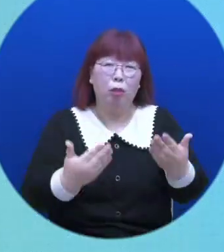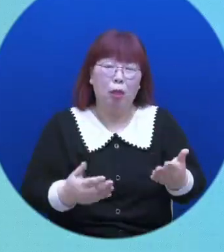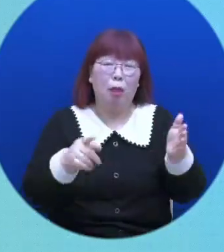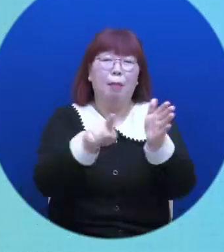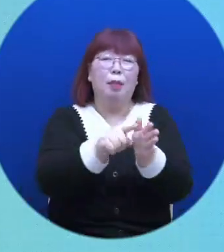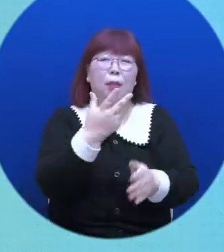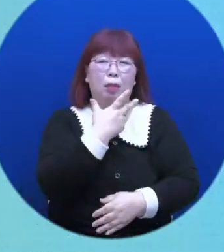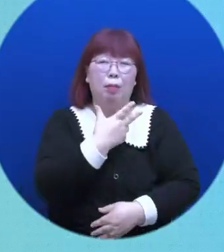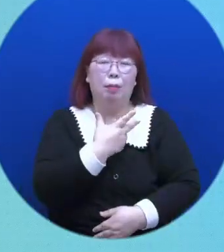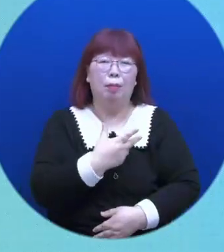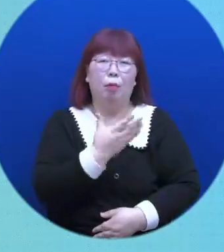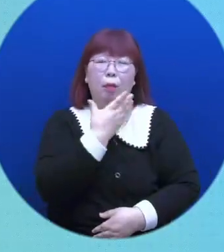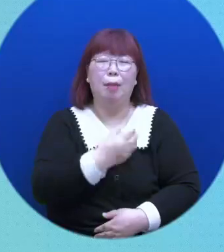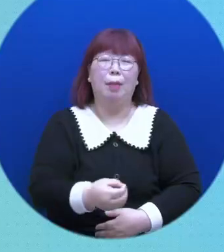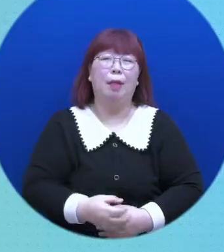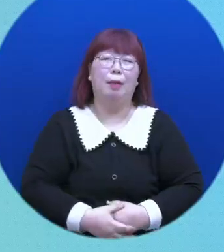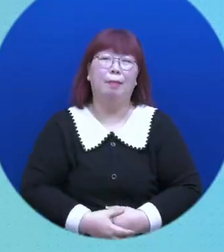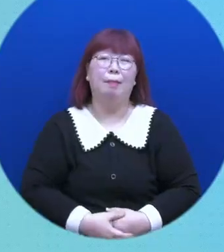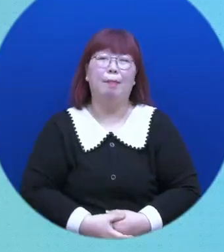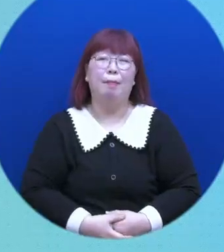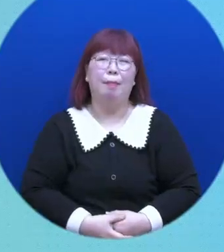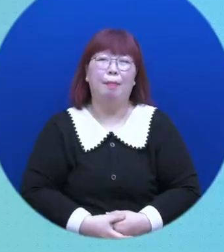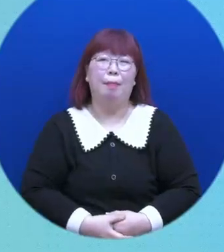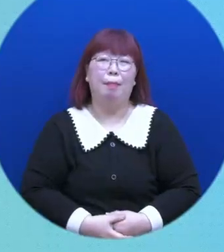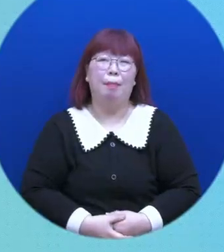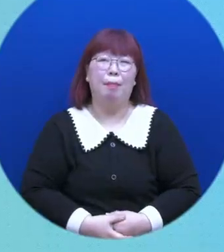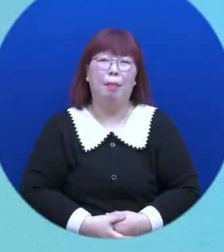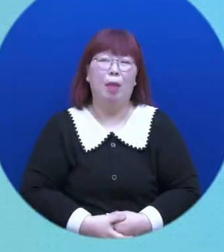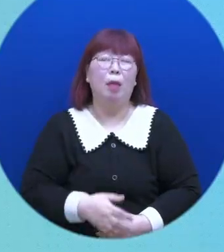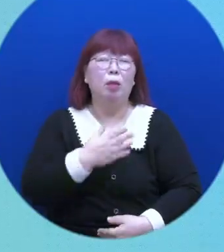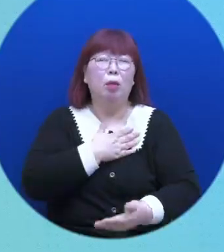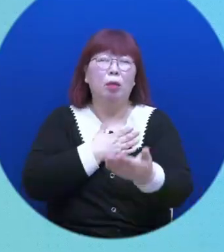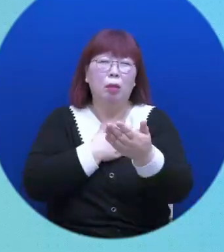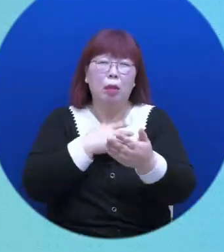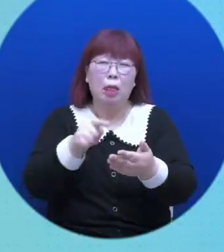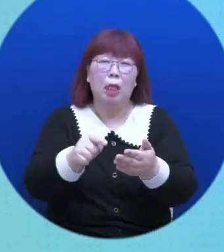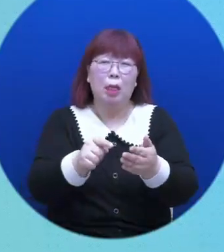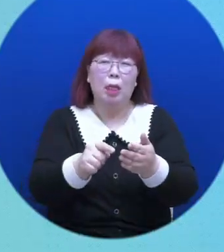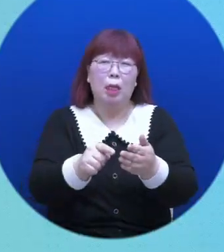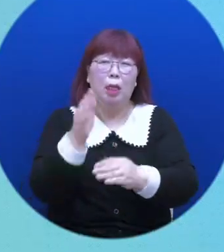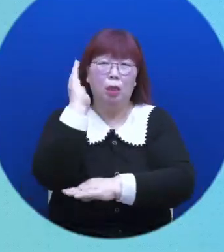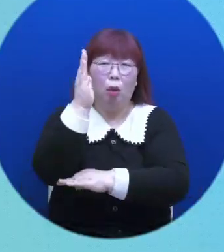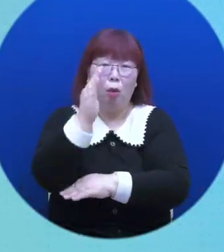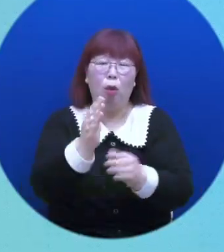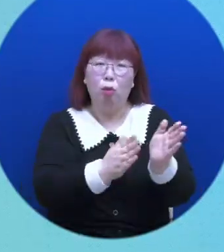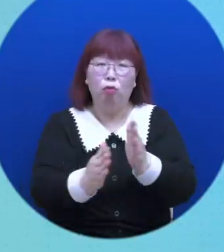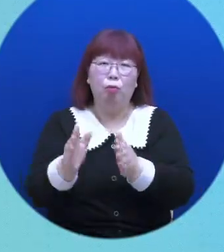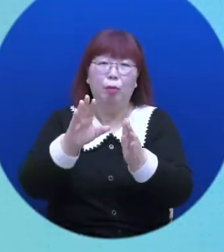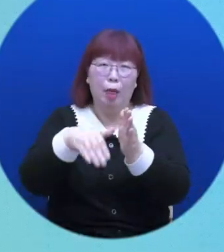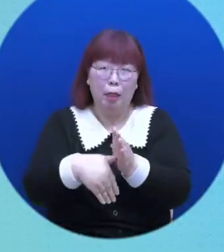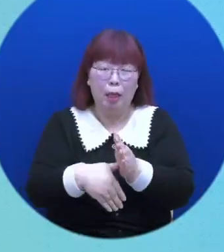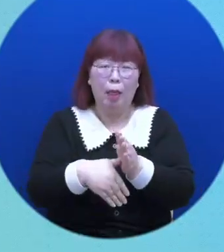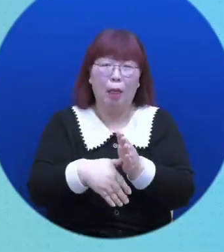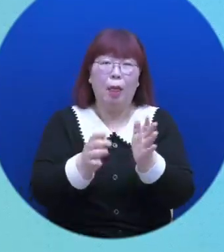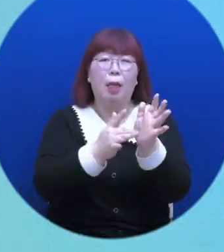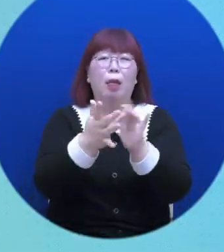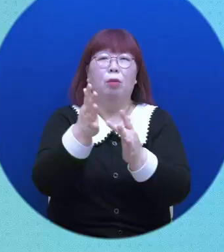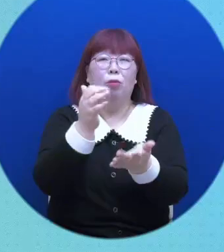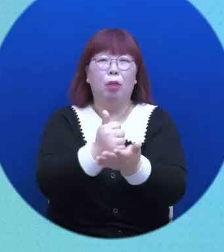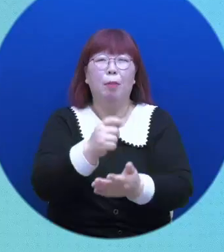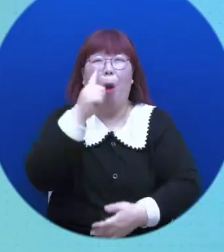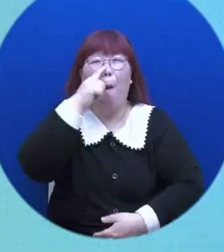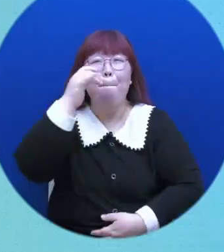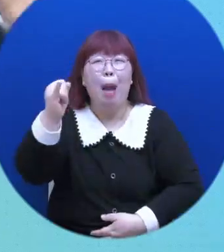축원합니다. 저는 이 말씀을 준비하면서 예수님의 어머니 마리아를 생각해